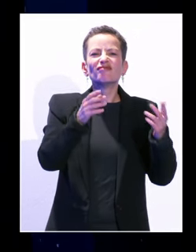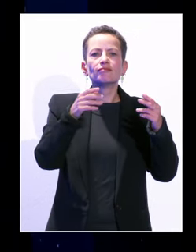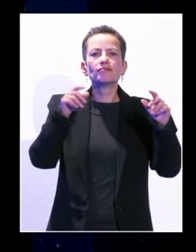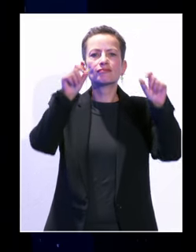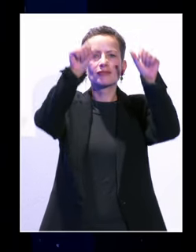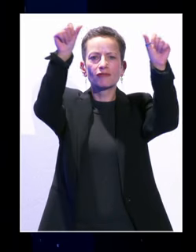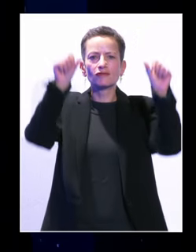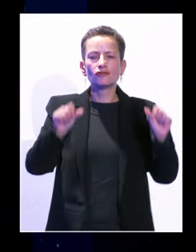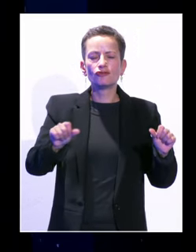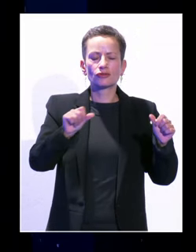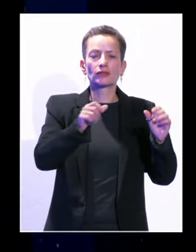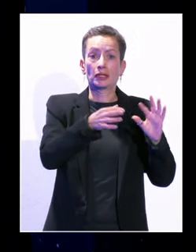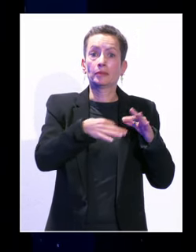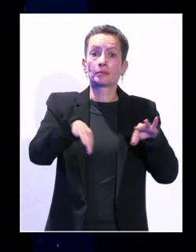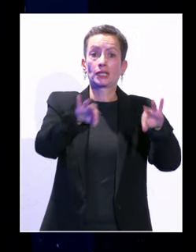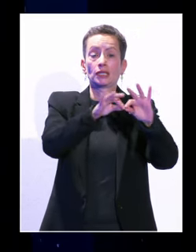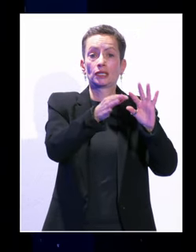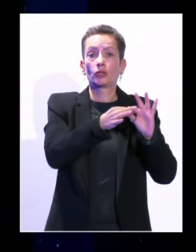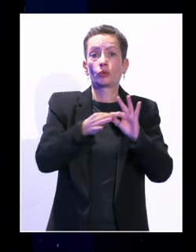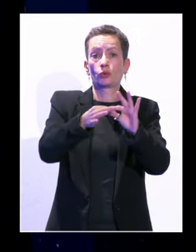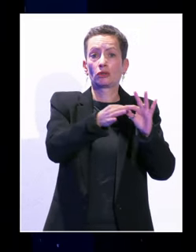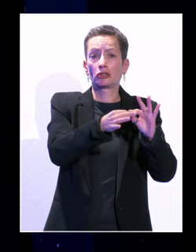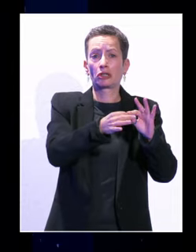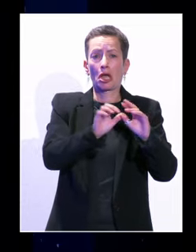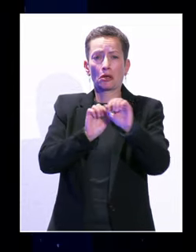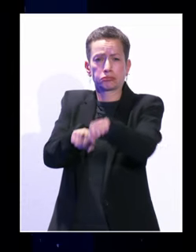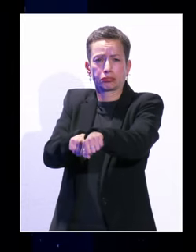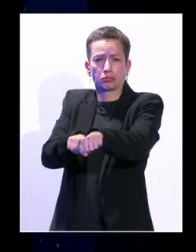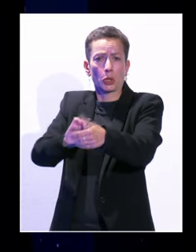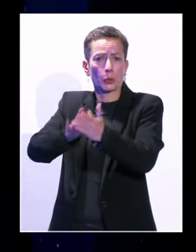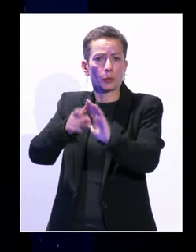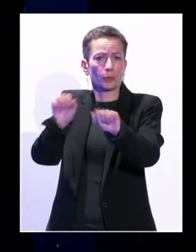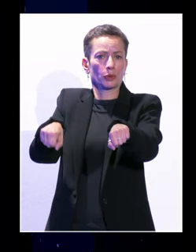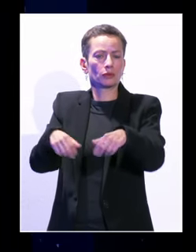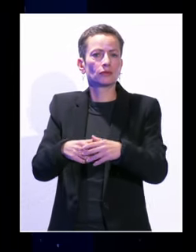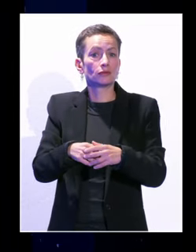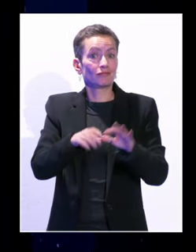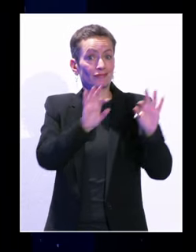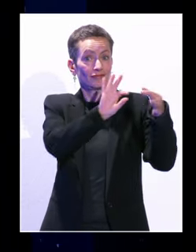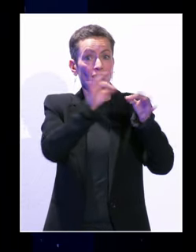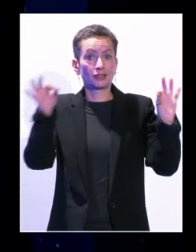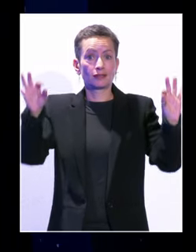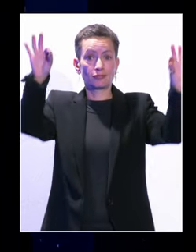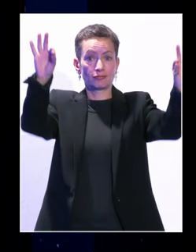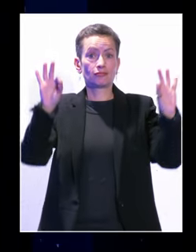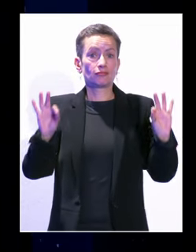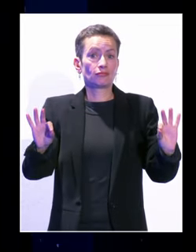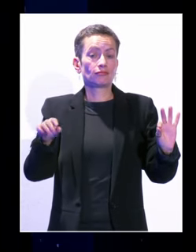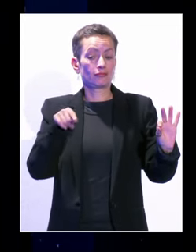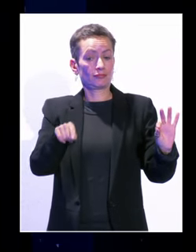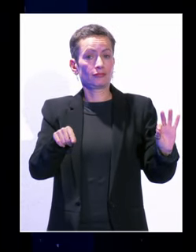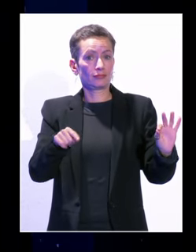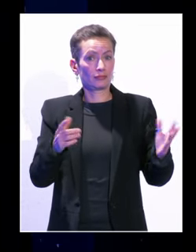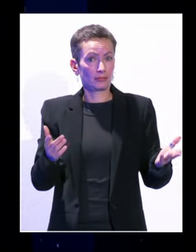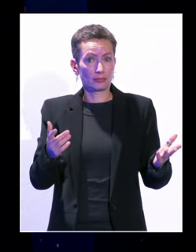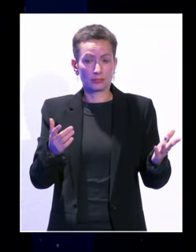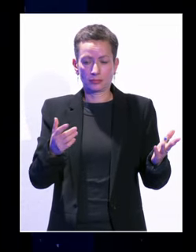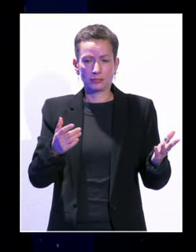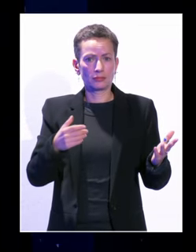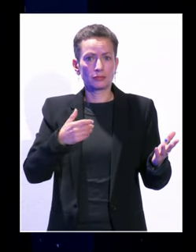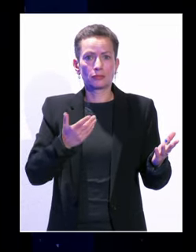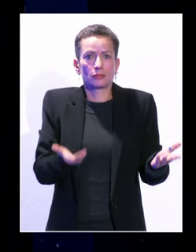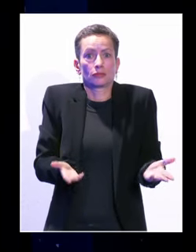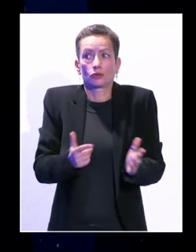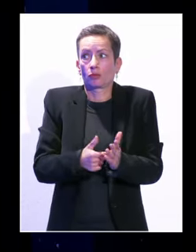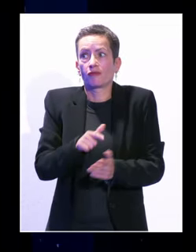notre affiche, un pays uni, rien ne lui résiste. Et ce slogan, que je crois encore plus profondément